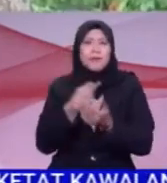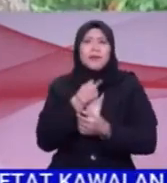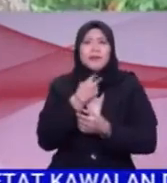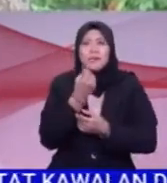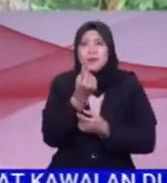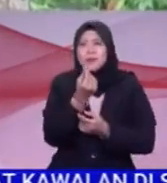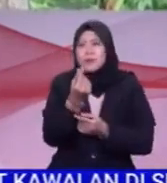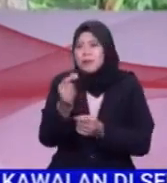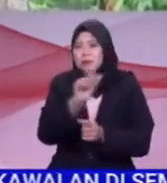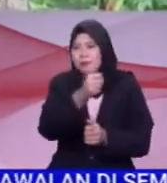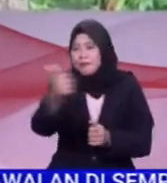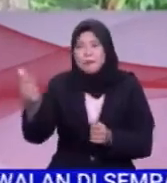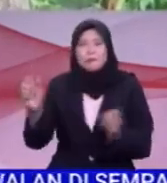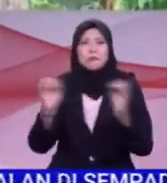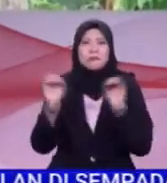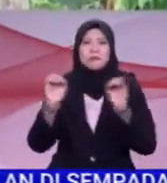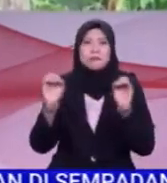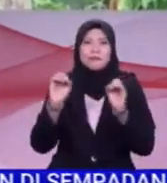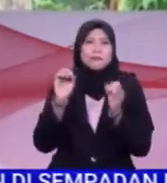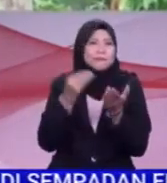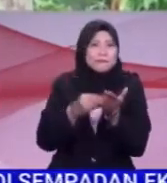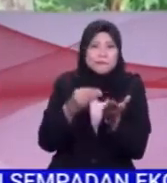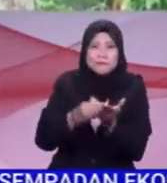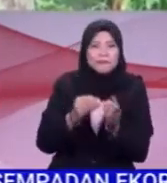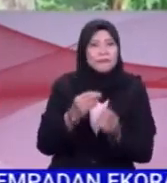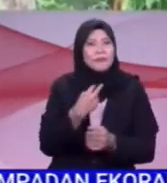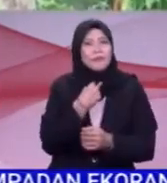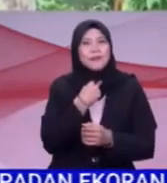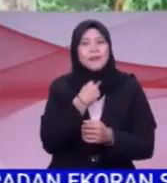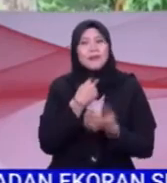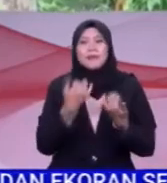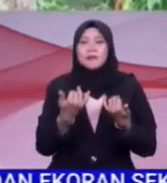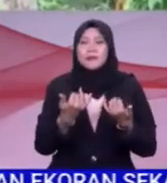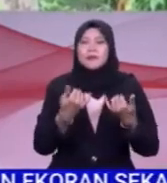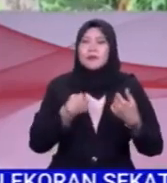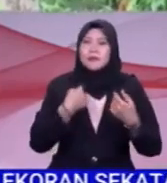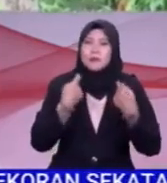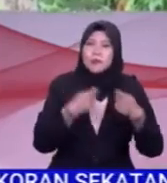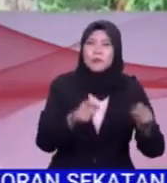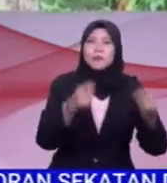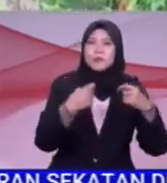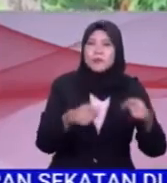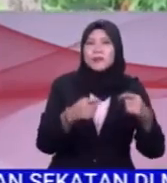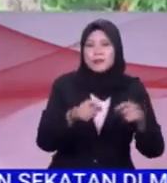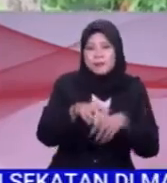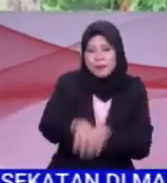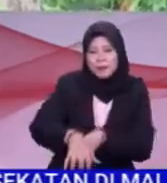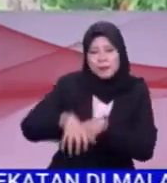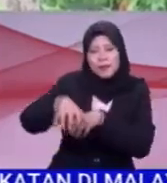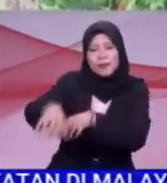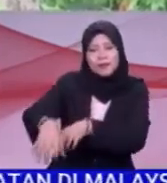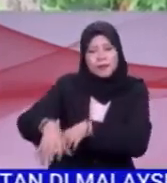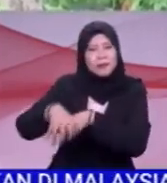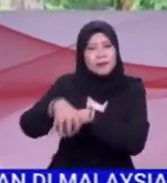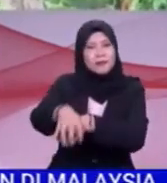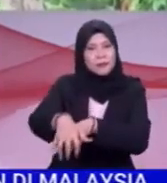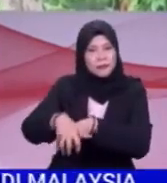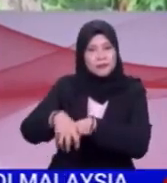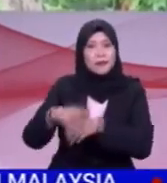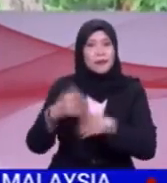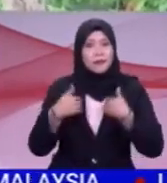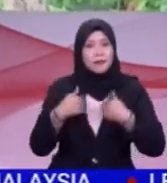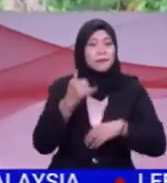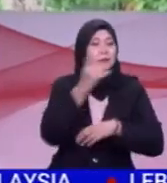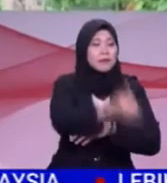lain. Di rata-ratanya tidak ada sumber pendapatan yang lain. Dan kami cuba, macam saya sendiri, cuba bertani. Dan ada juga yang pergi ke